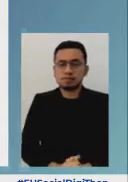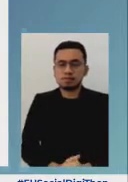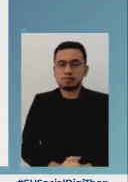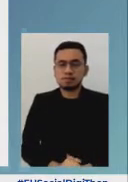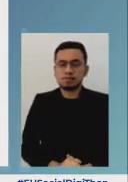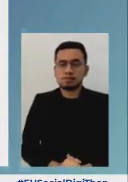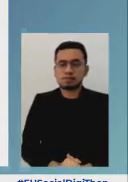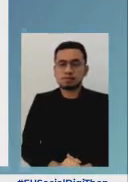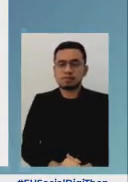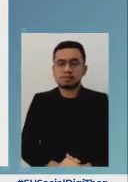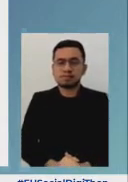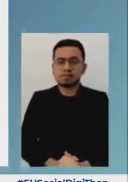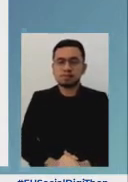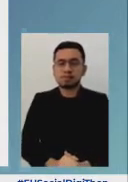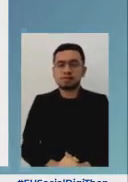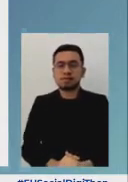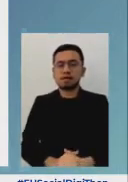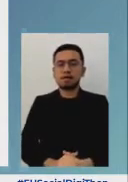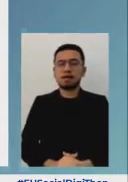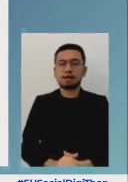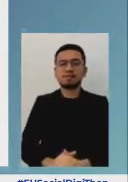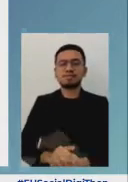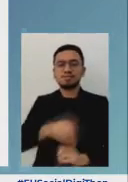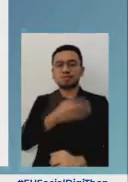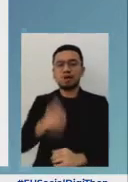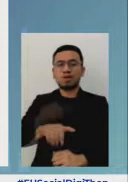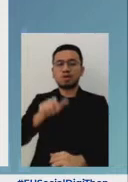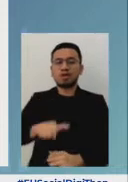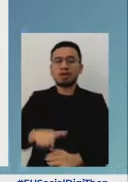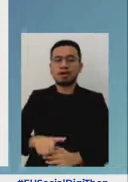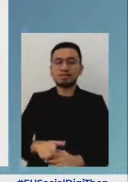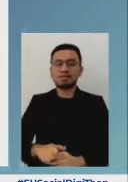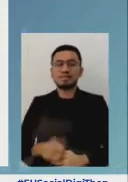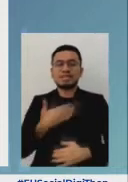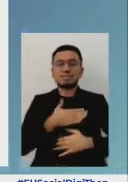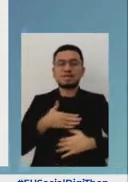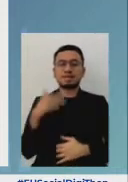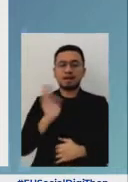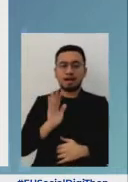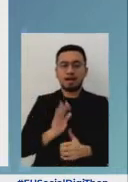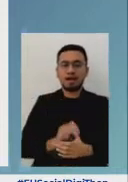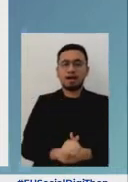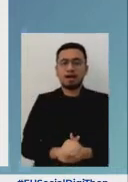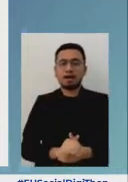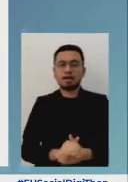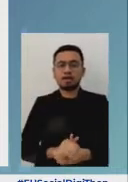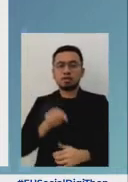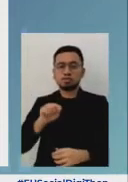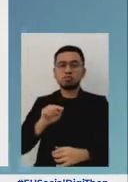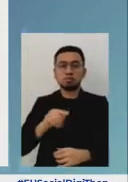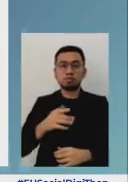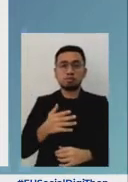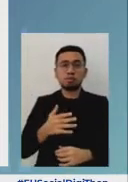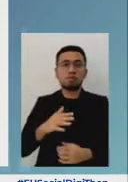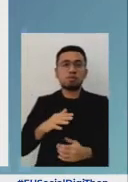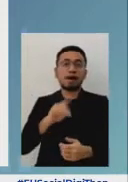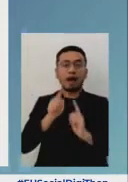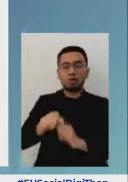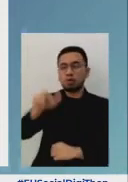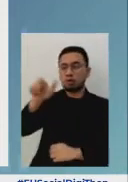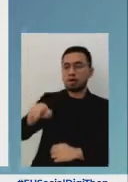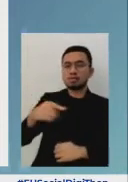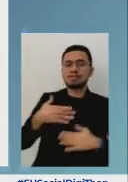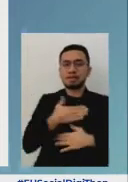apa saja yang membuat orang lain tidak nyaman di dunia cyber, ya, apapun gadgetnya,